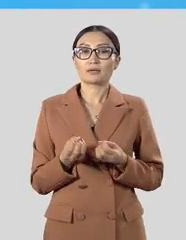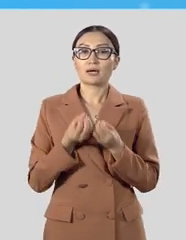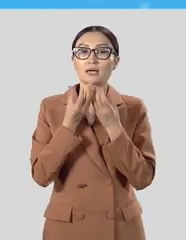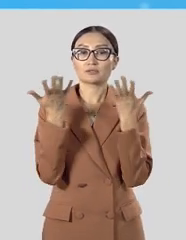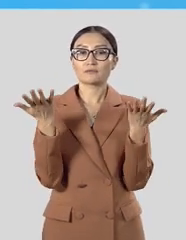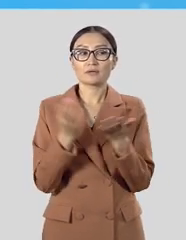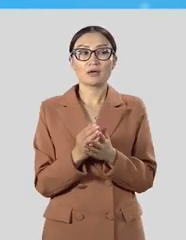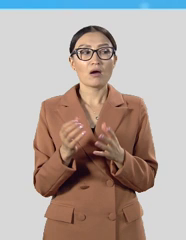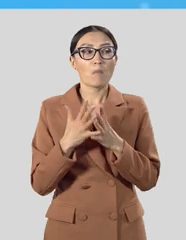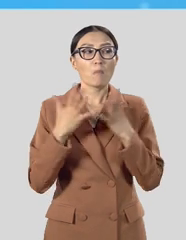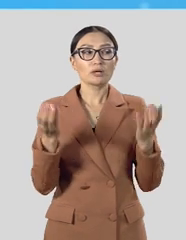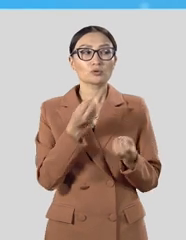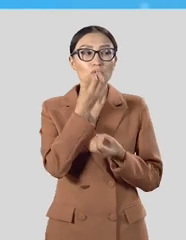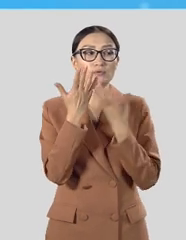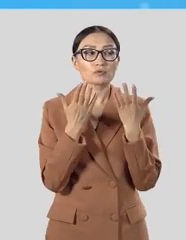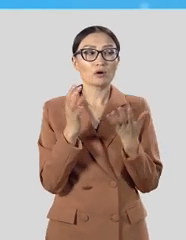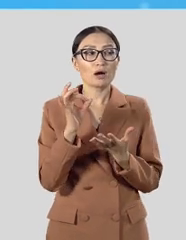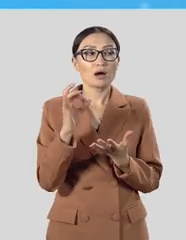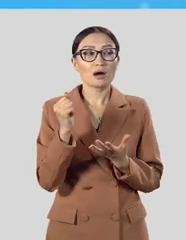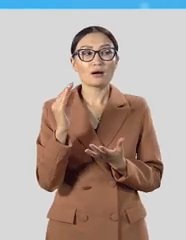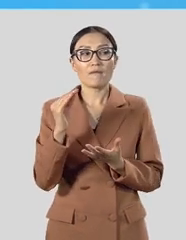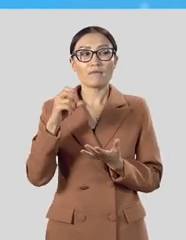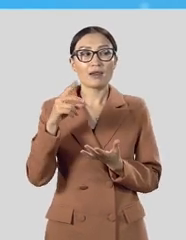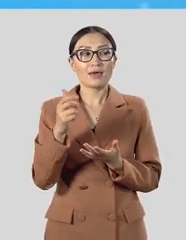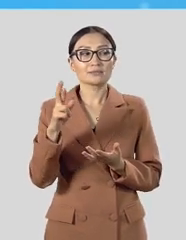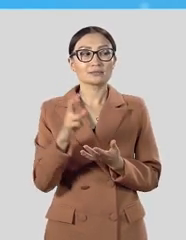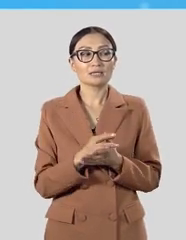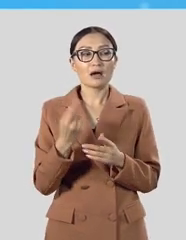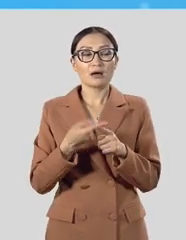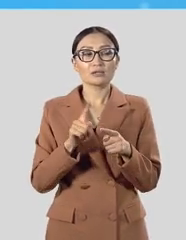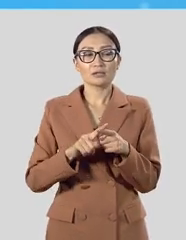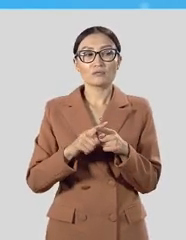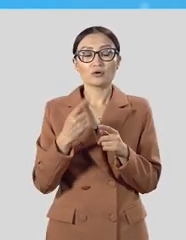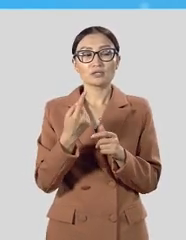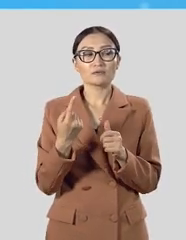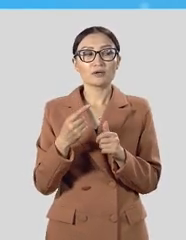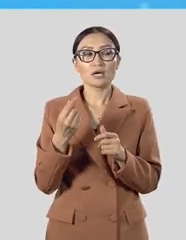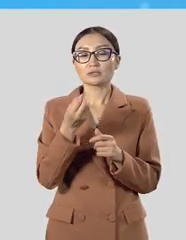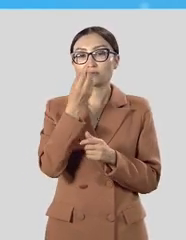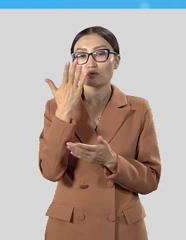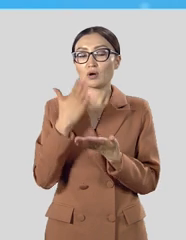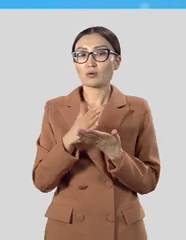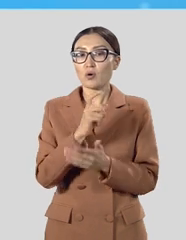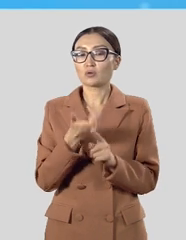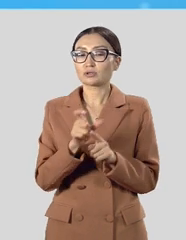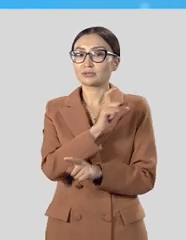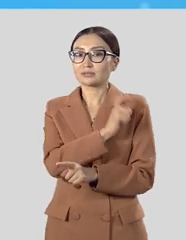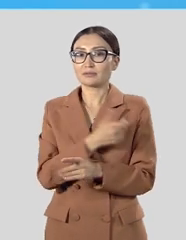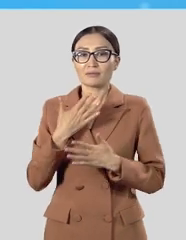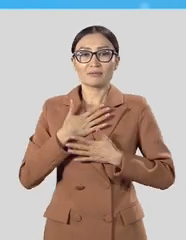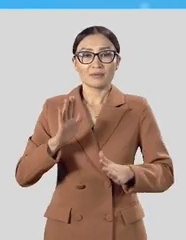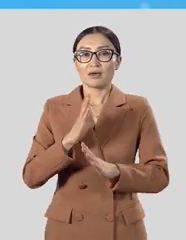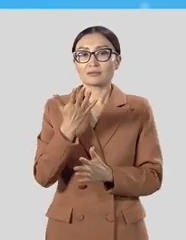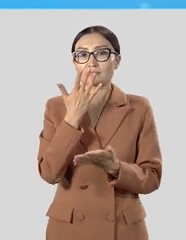– Раффлезия арнольди. Обычно его называют трупным цветком. Цветок обладает очень сильным неприятным